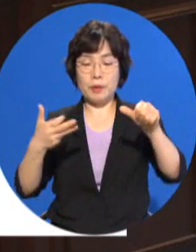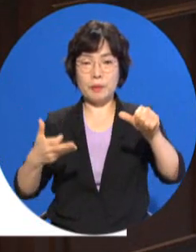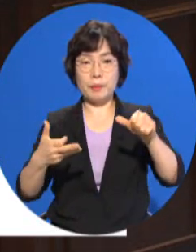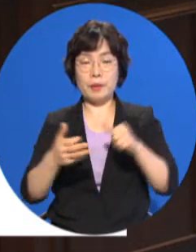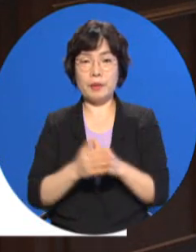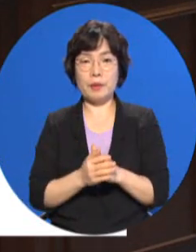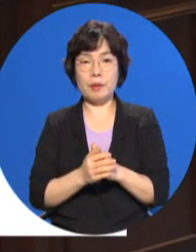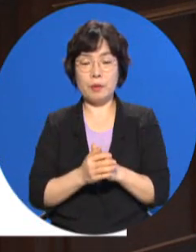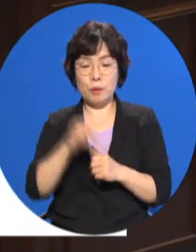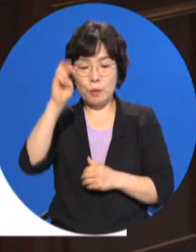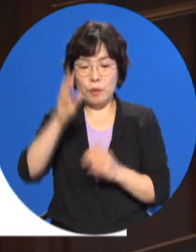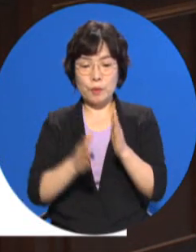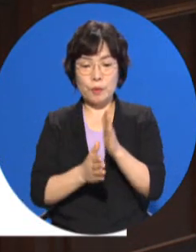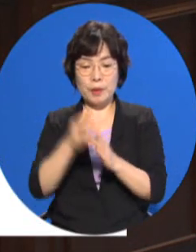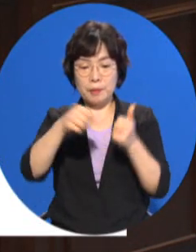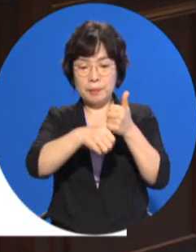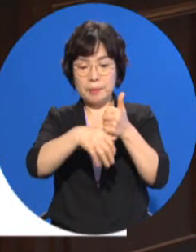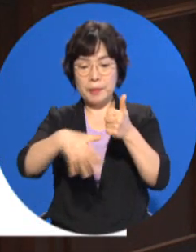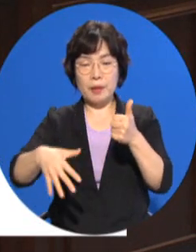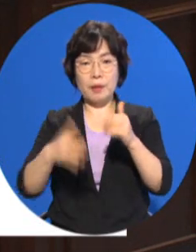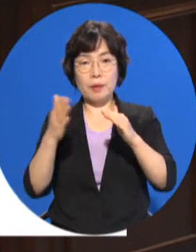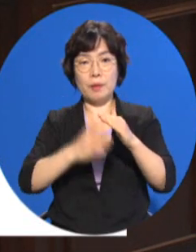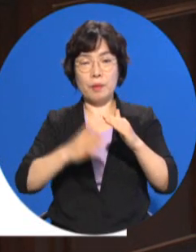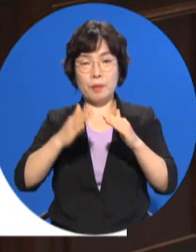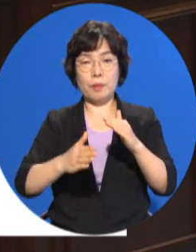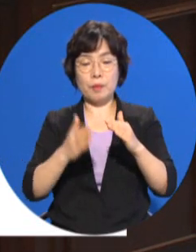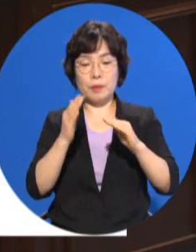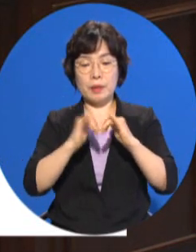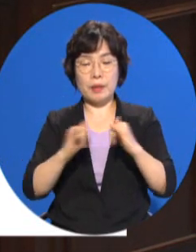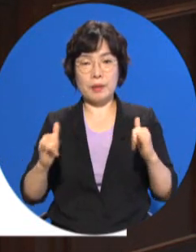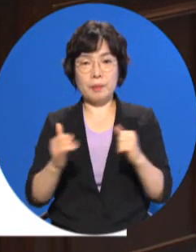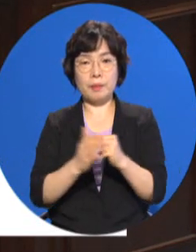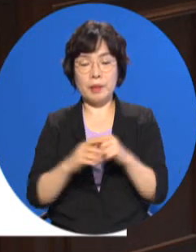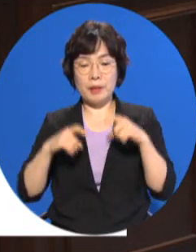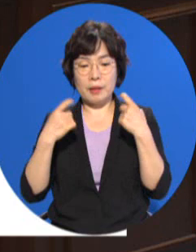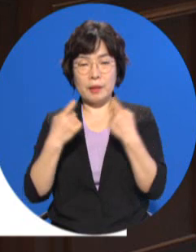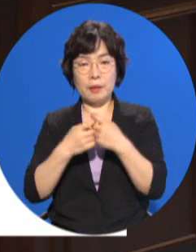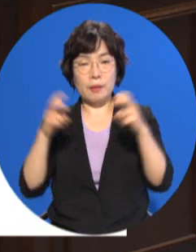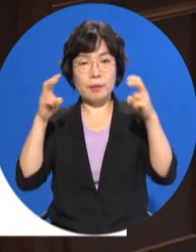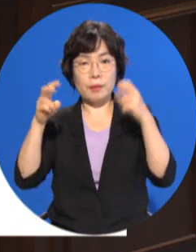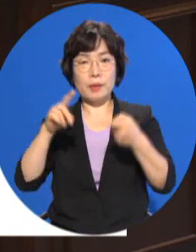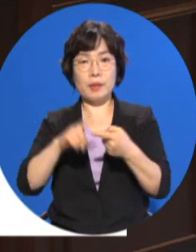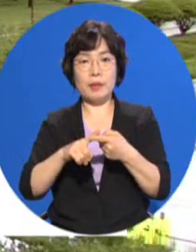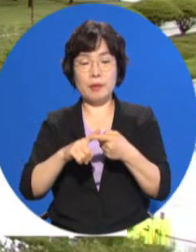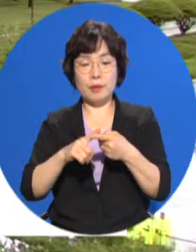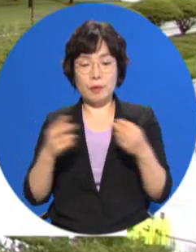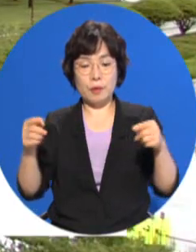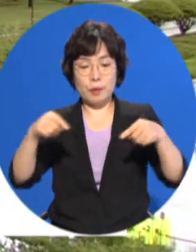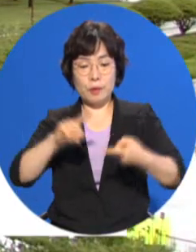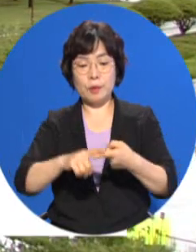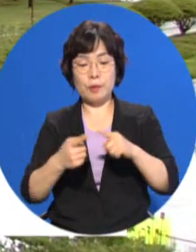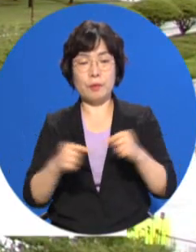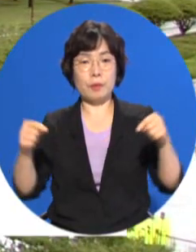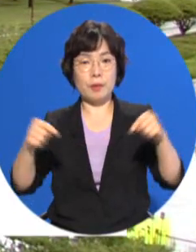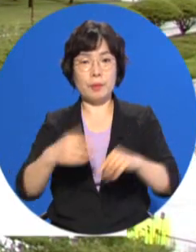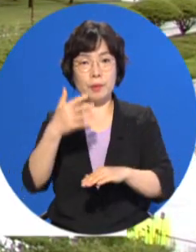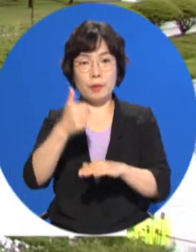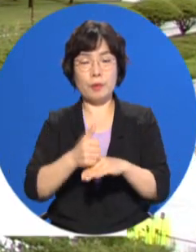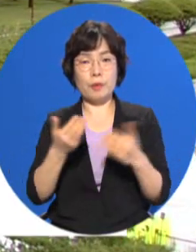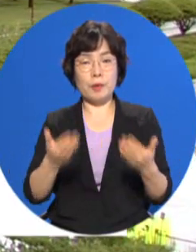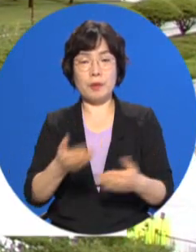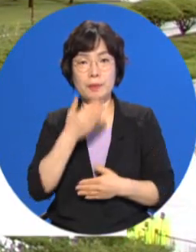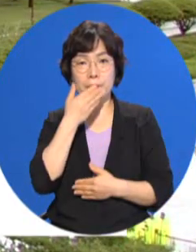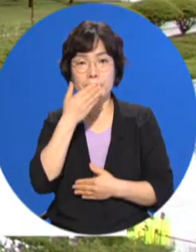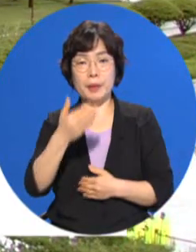18일에 광주시와 산하 공공기관, 사업소 등의 공무원들은 휴무하고 민간기업은 노사 간 협의를 통해 휴무할